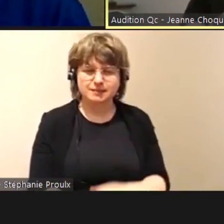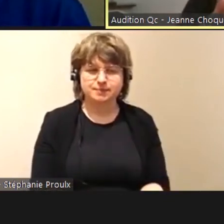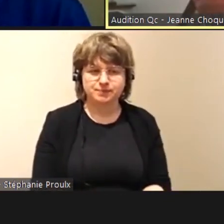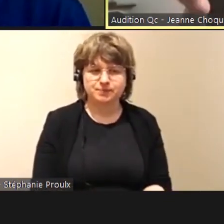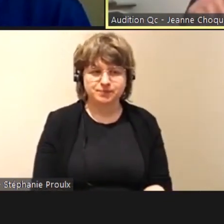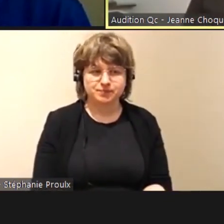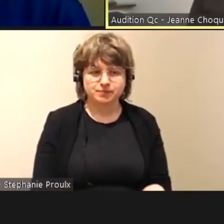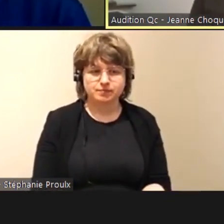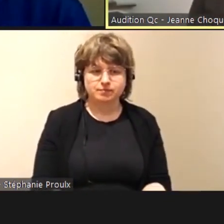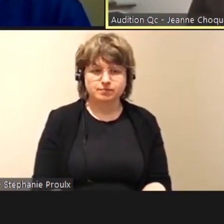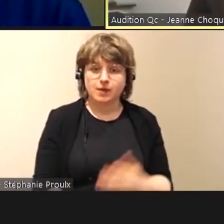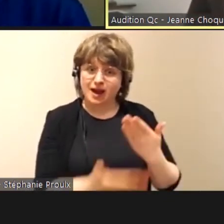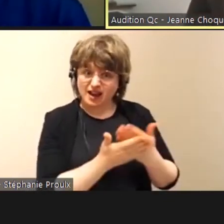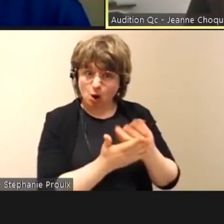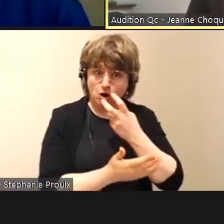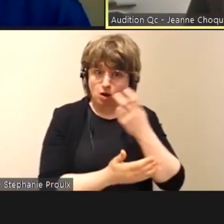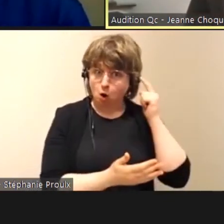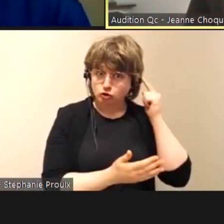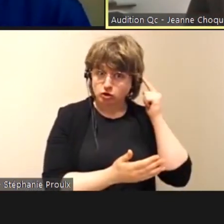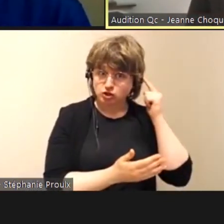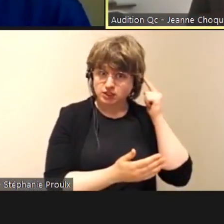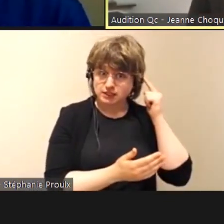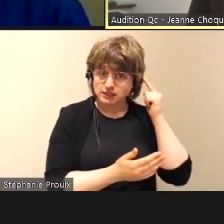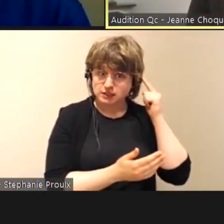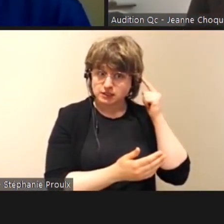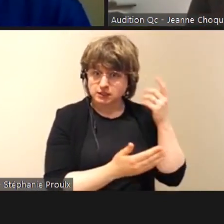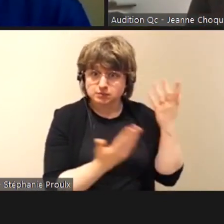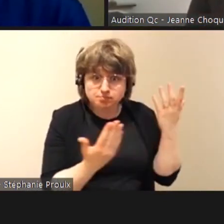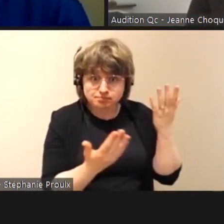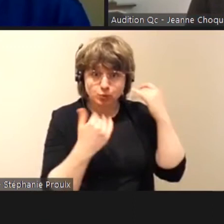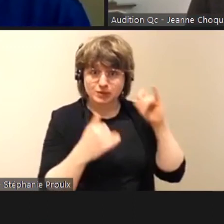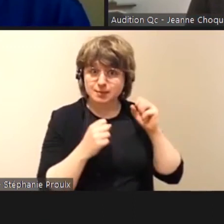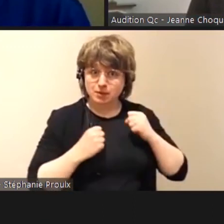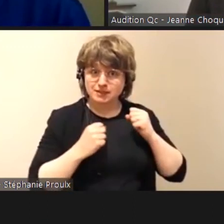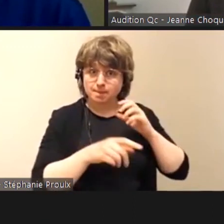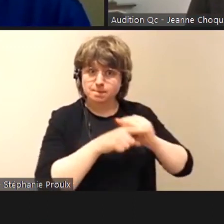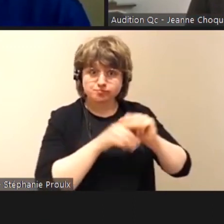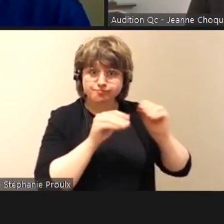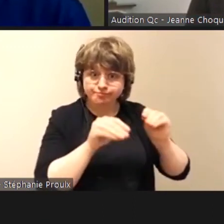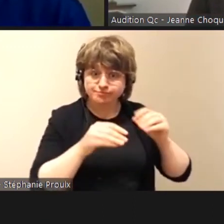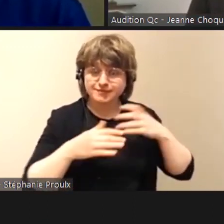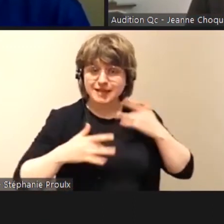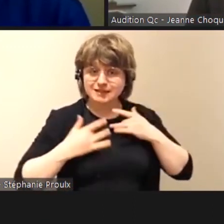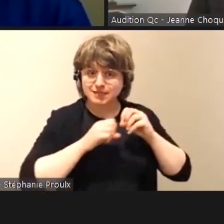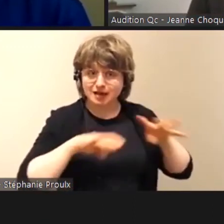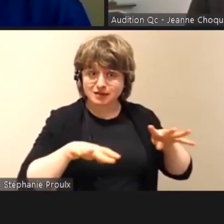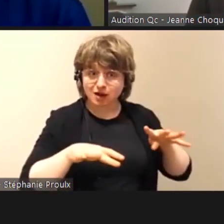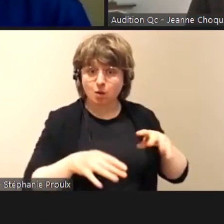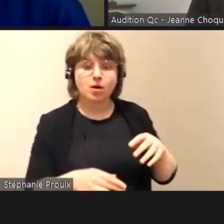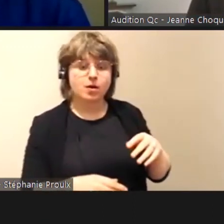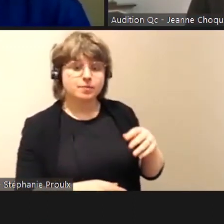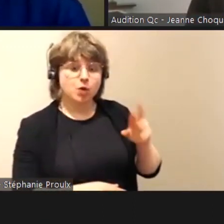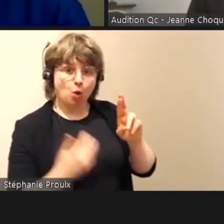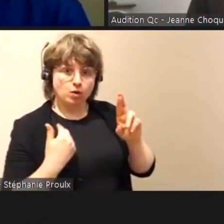Alors, est-ce que l'École d'audiologie pourrait... Bien, je sais qu'il y a, avec des